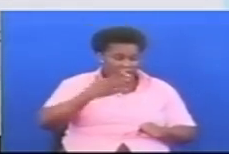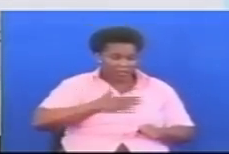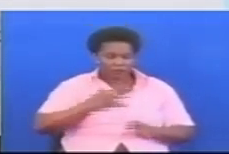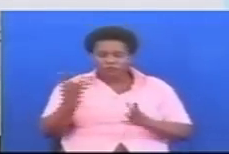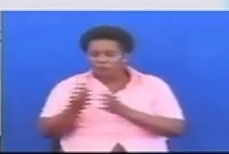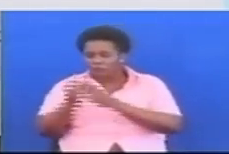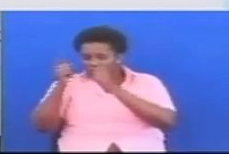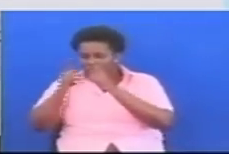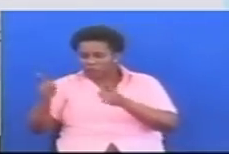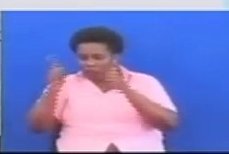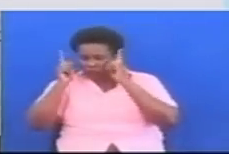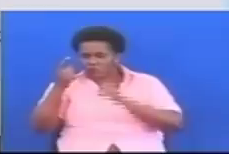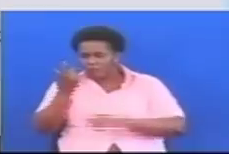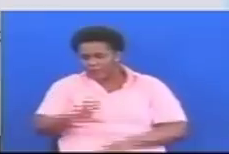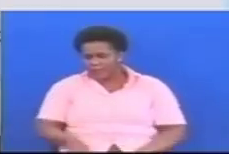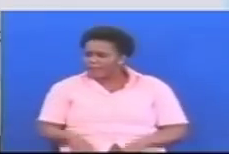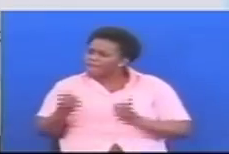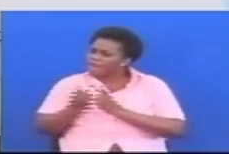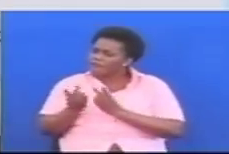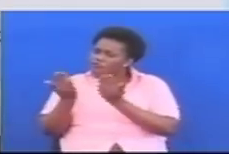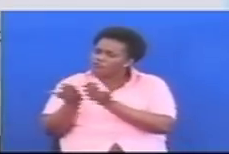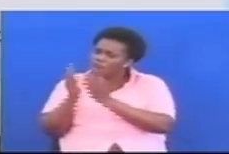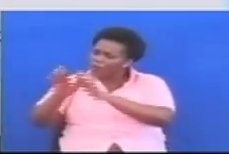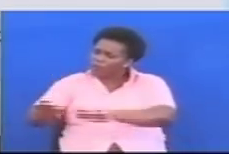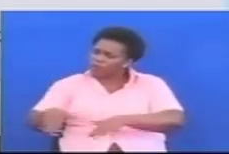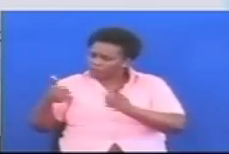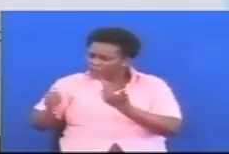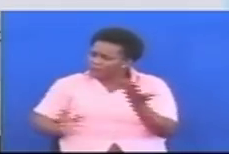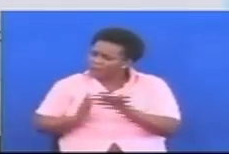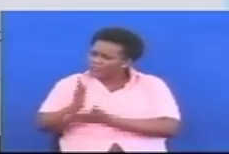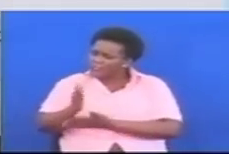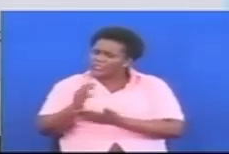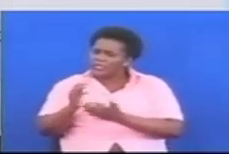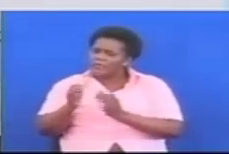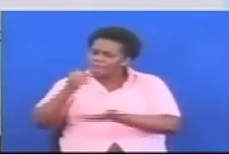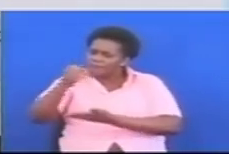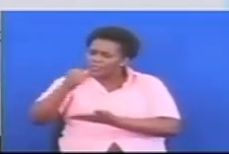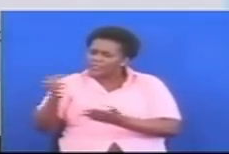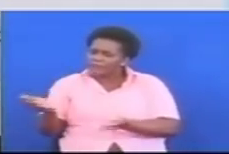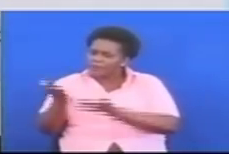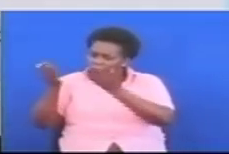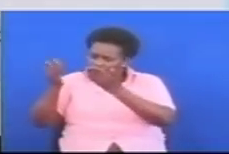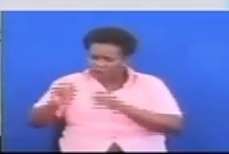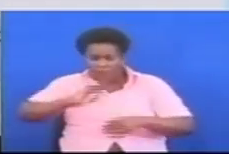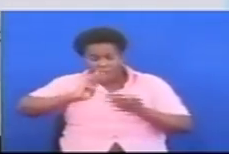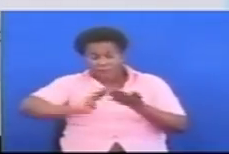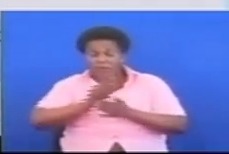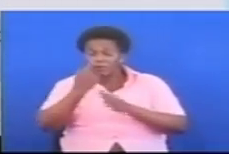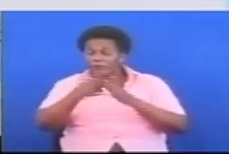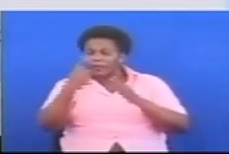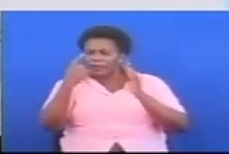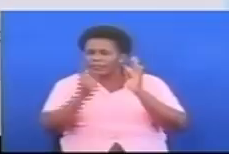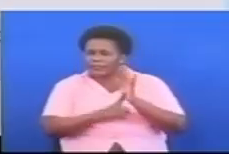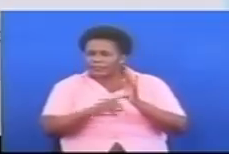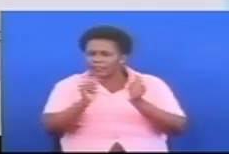Aidha, ninaomba bunge lako tukufu liidhinishe bajeti ya maendeleo shilingi bilioni